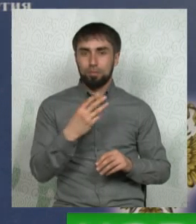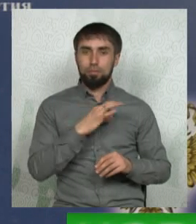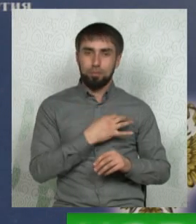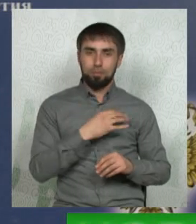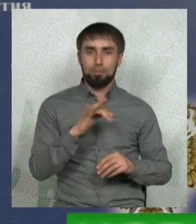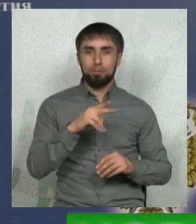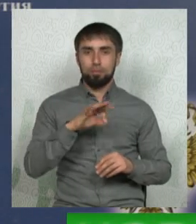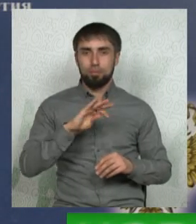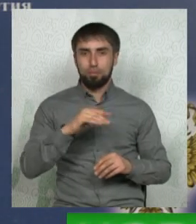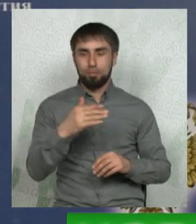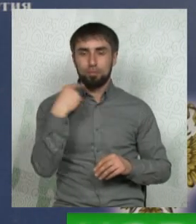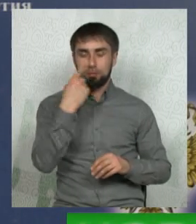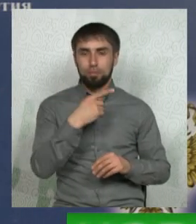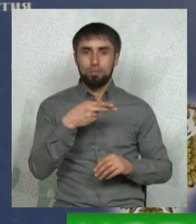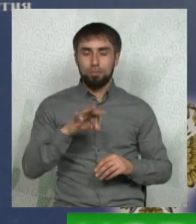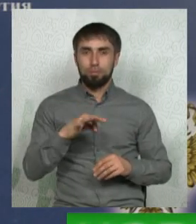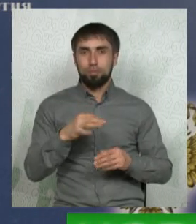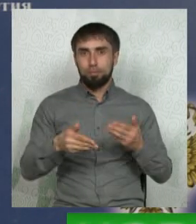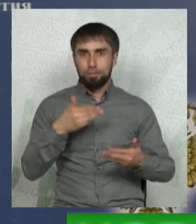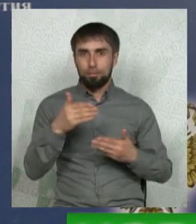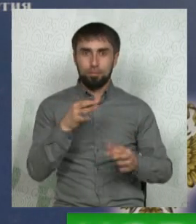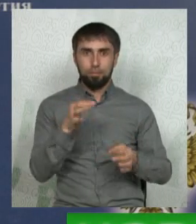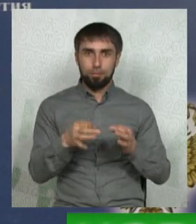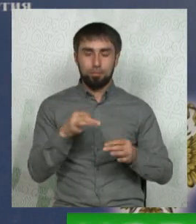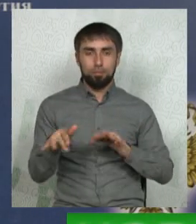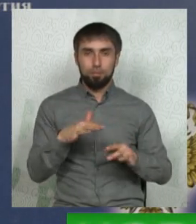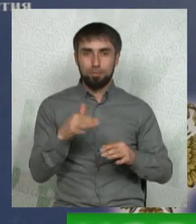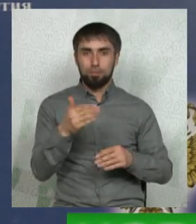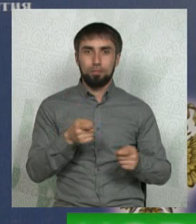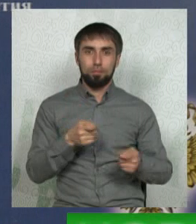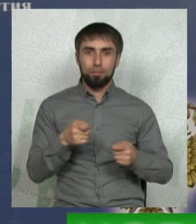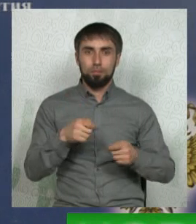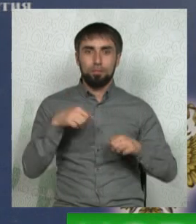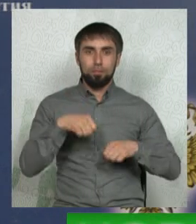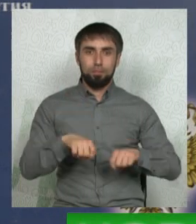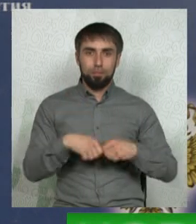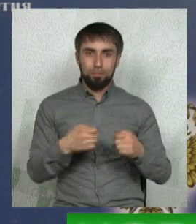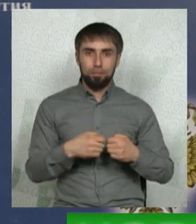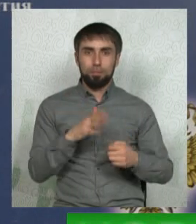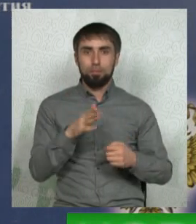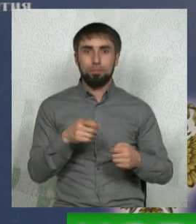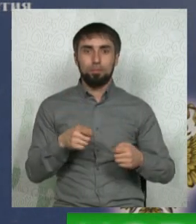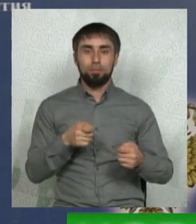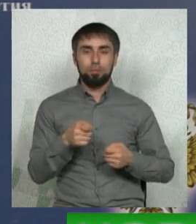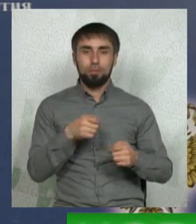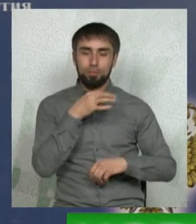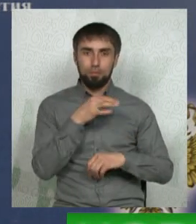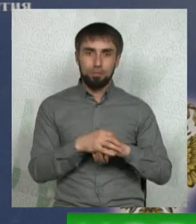лица. Уже по рассмотренным судами делам об административных правонарушениях к административной